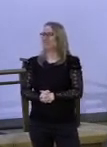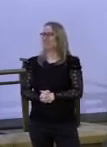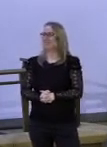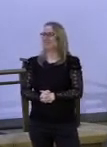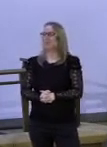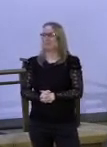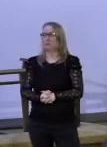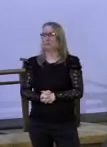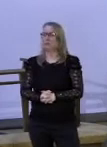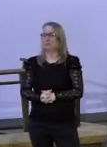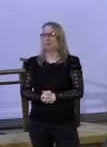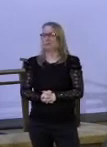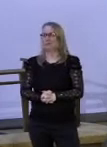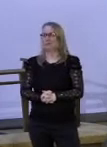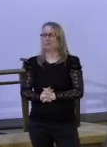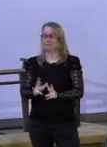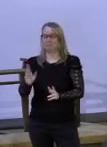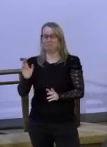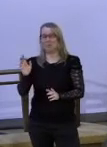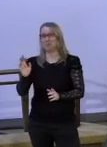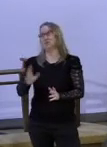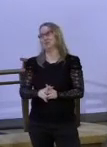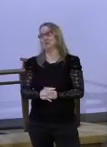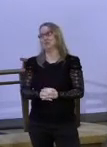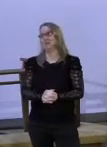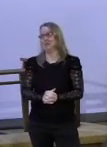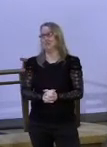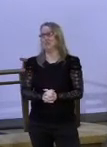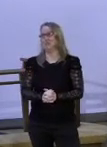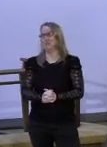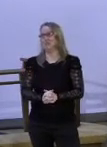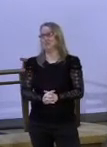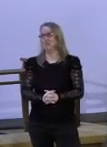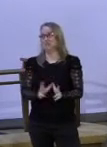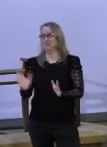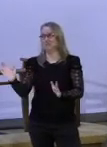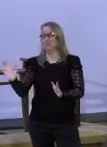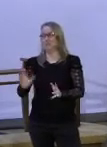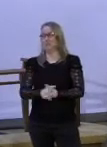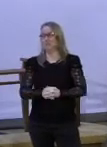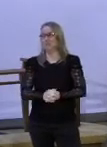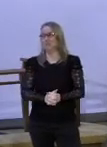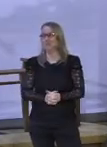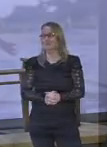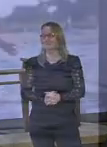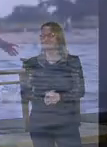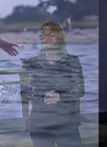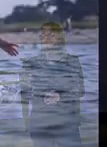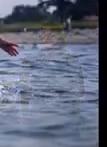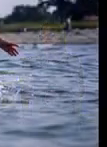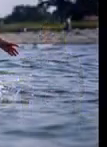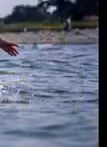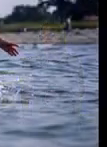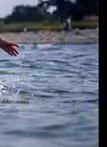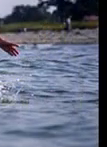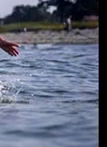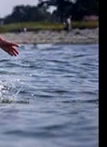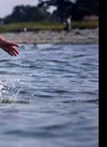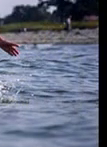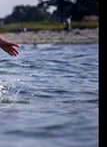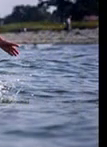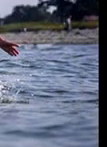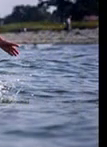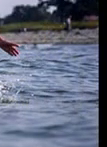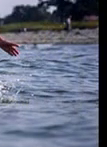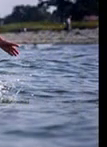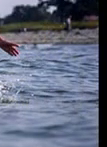Var det koldt? Jo, det var koldt. Og jeg bader et sted, hvor det var lidt varmt. Lidt senere på sommeren. Altså her i sommer, der fik jeg købt